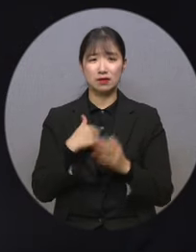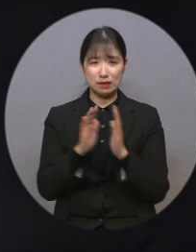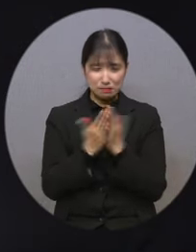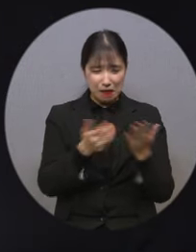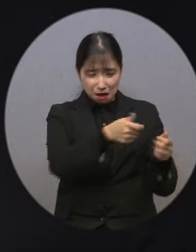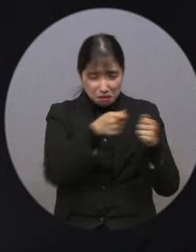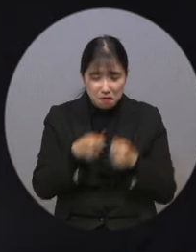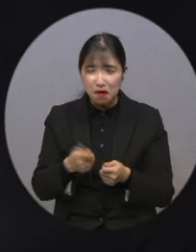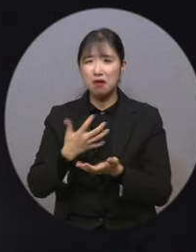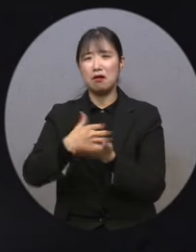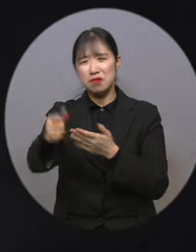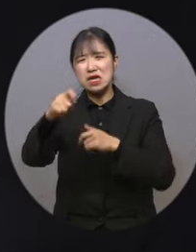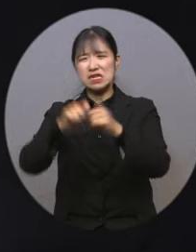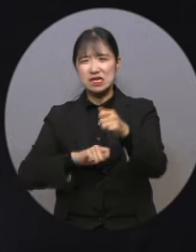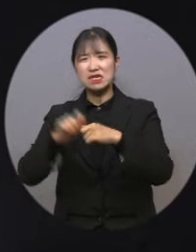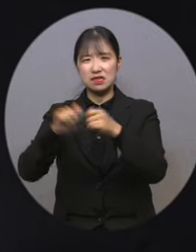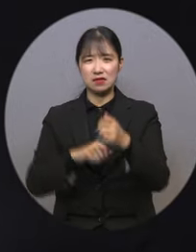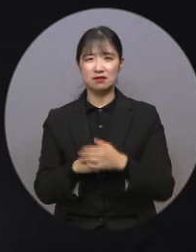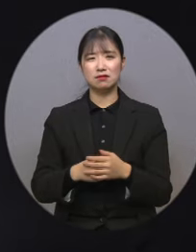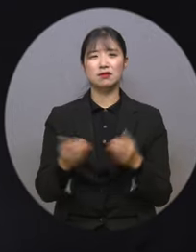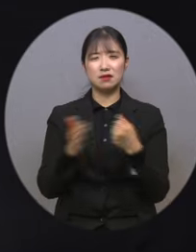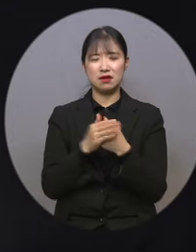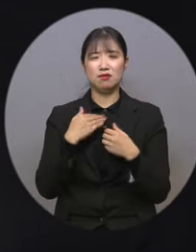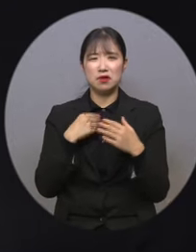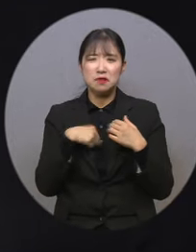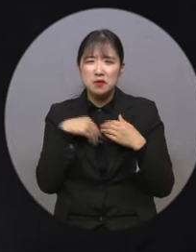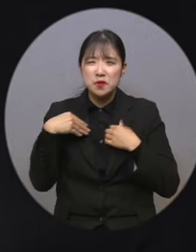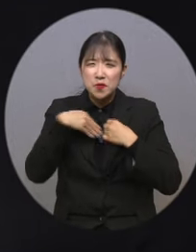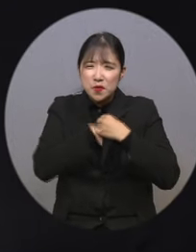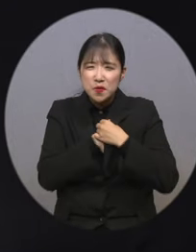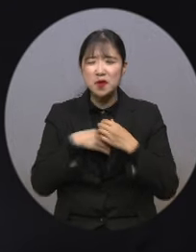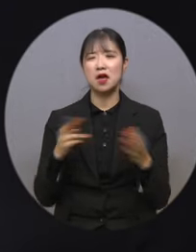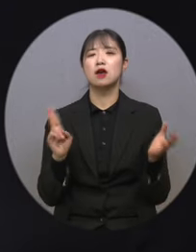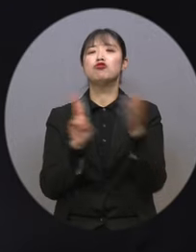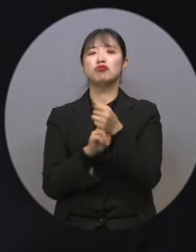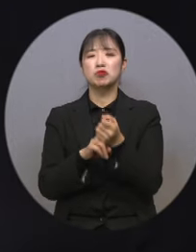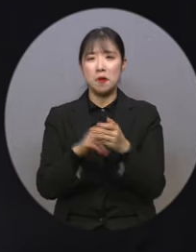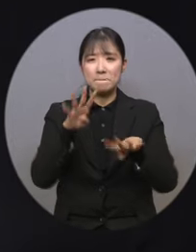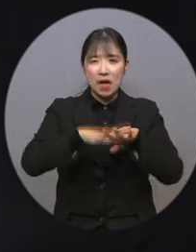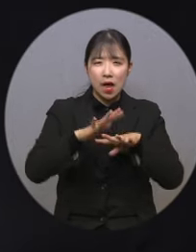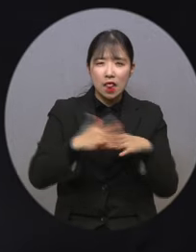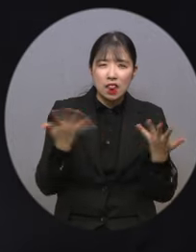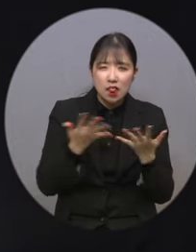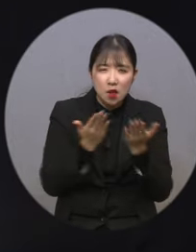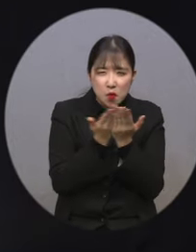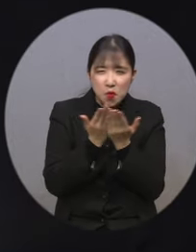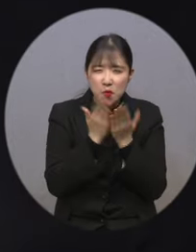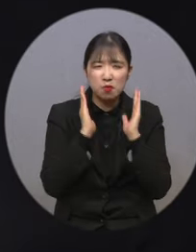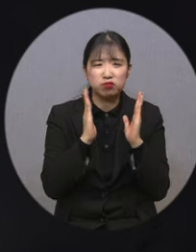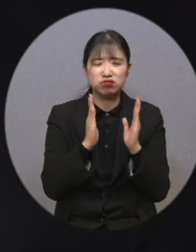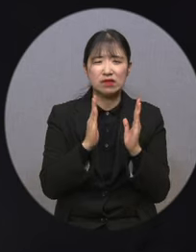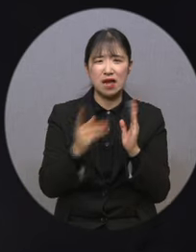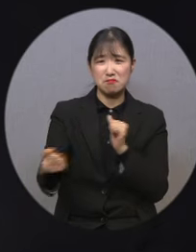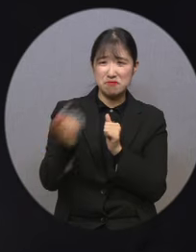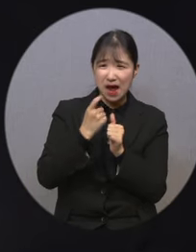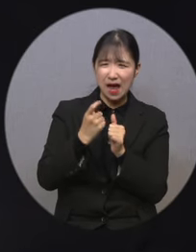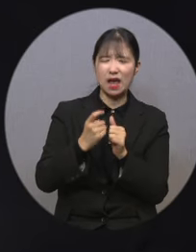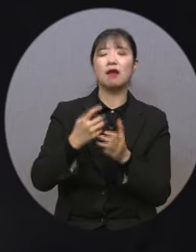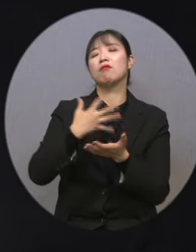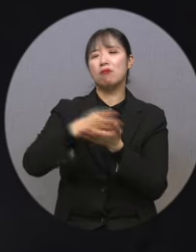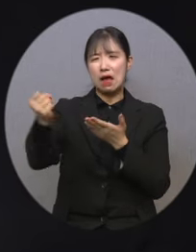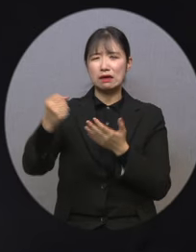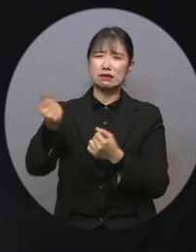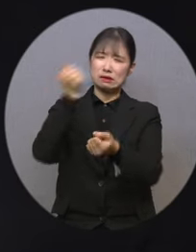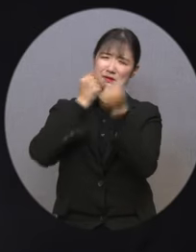구해놓으면 찢어버려. 그 책을 여기다 숨겨가지고 밭에서 일하면서 공부를 했어요. 그러다 딱 들키면 이거 다 뺏기는 거예요. 얻어